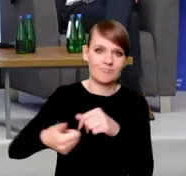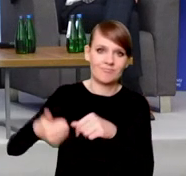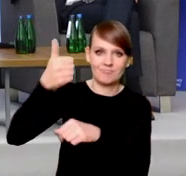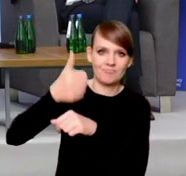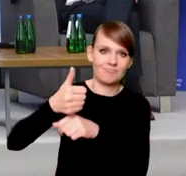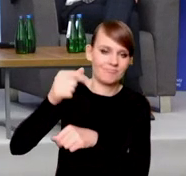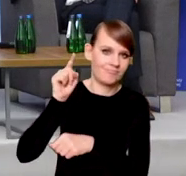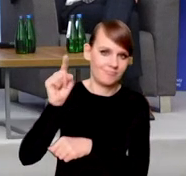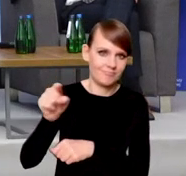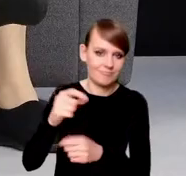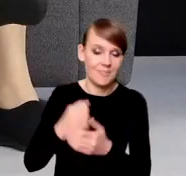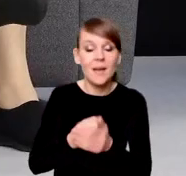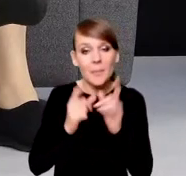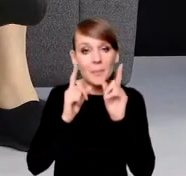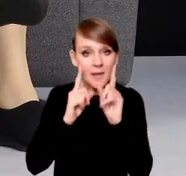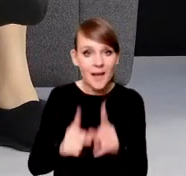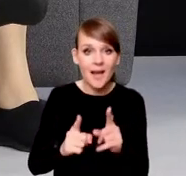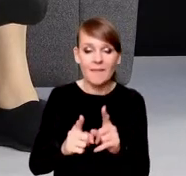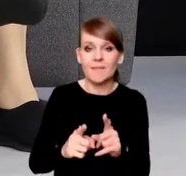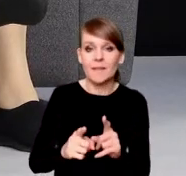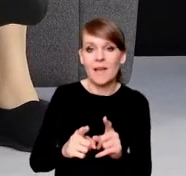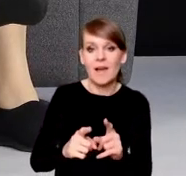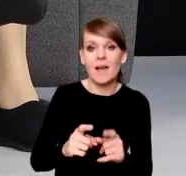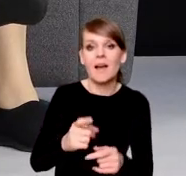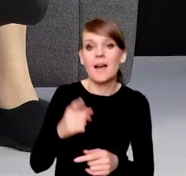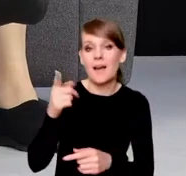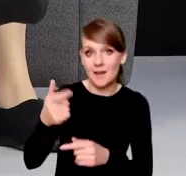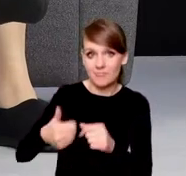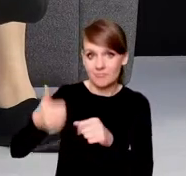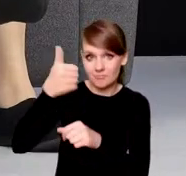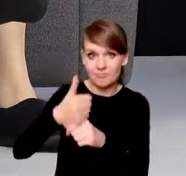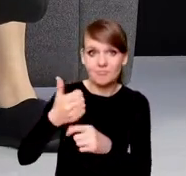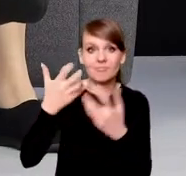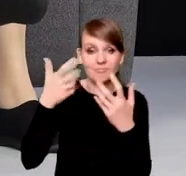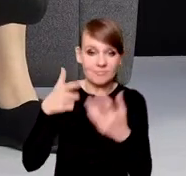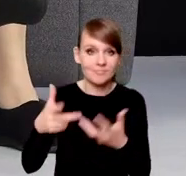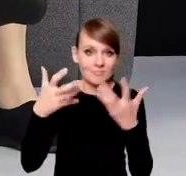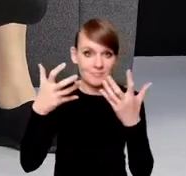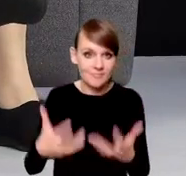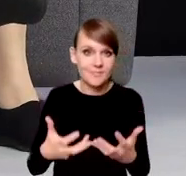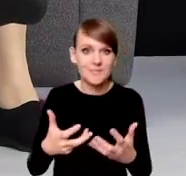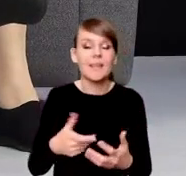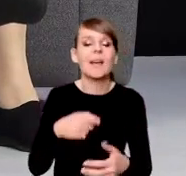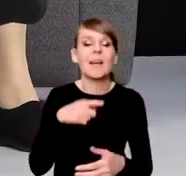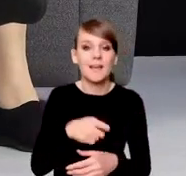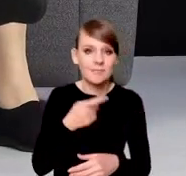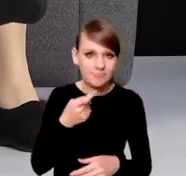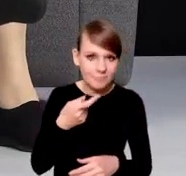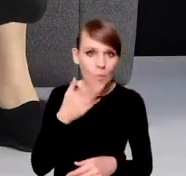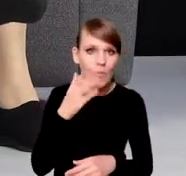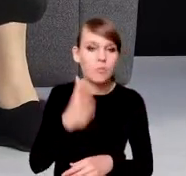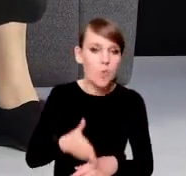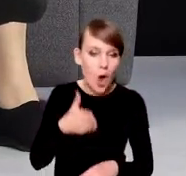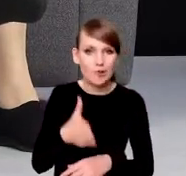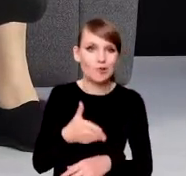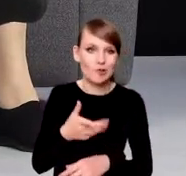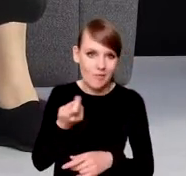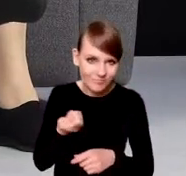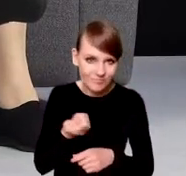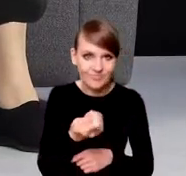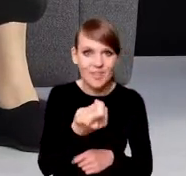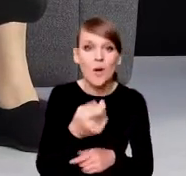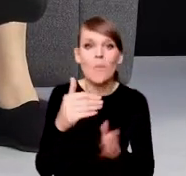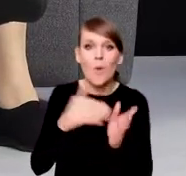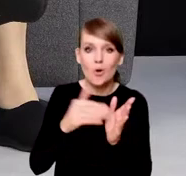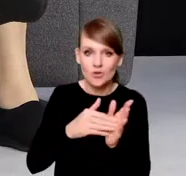prawda, że żeby góra mogła ruszyć ten pociąg, to potem potrzebni są pracownicy i tu się zgadzam. Ale to jest